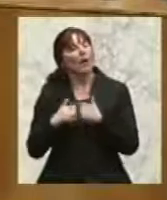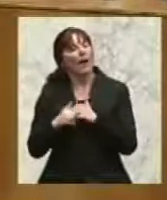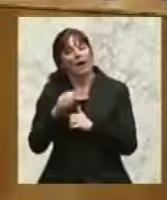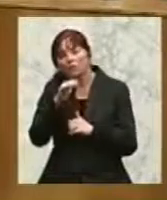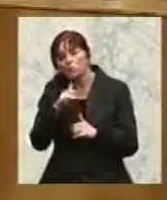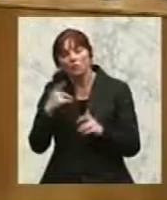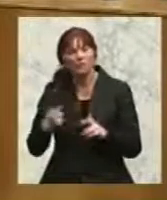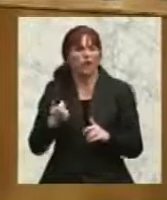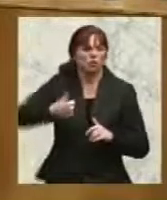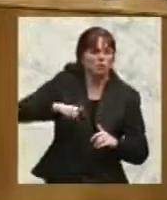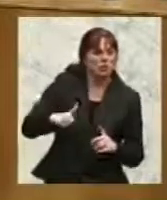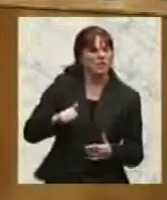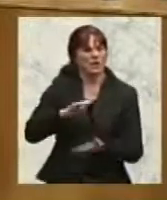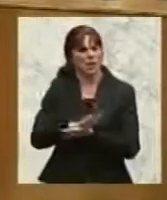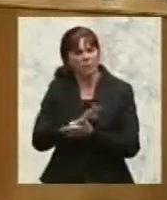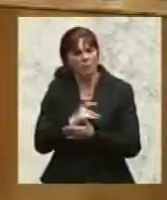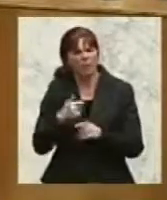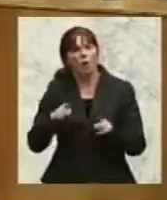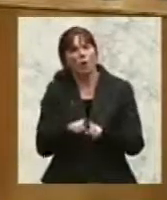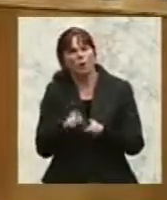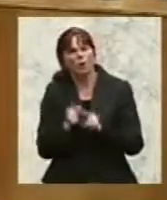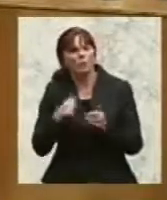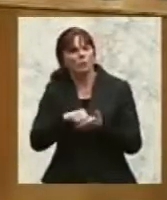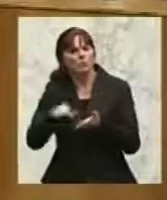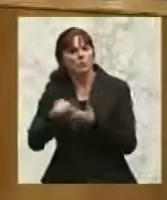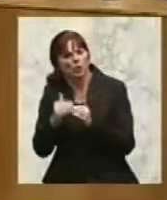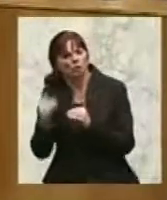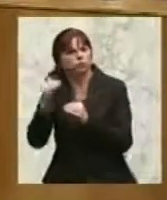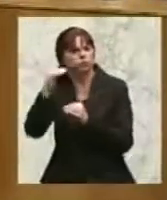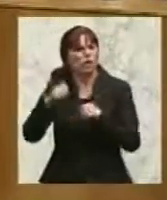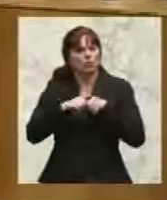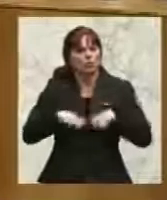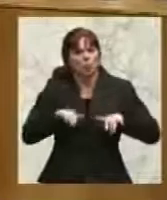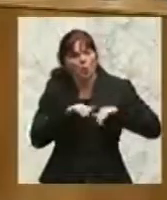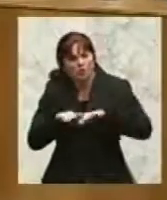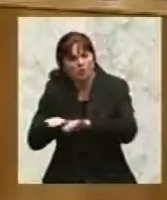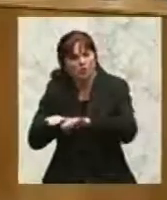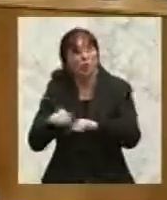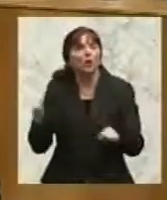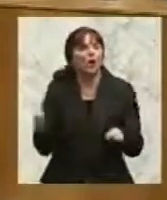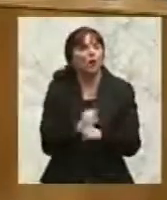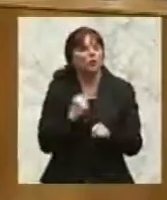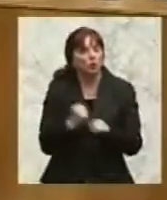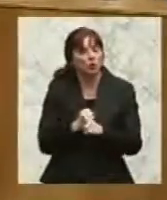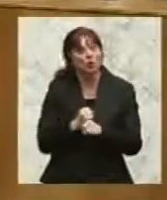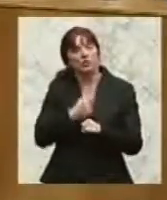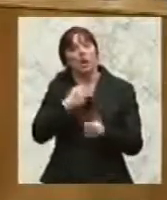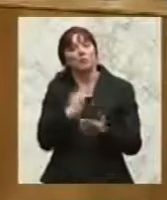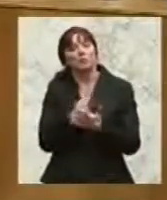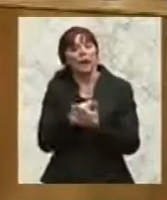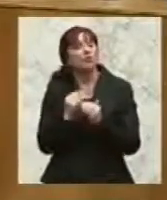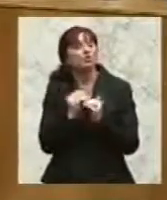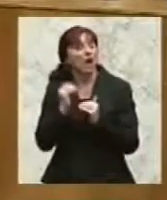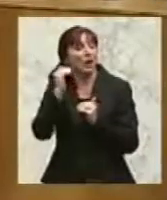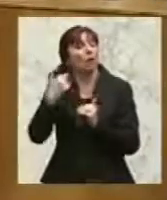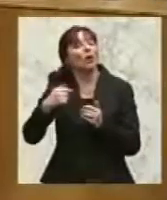bedeckender Bezugserhöhungen der jährlich zu tragenden Struktureffekte und trotz der finanzierenden Preissteigerungen beim Sachaufwand in den nächsten